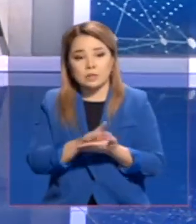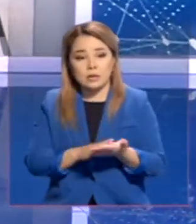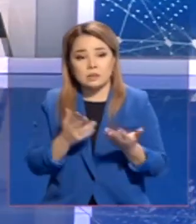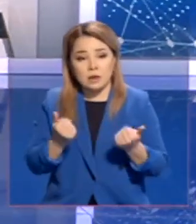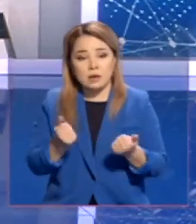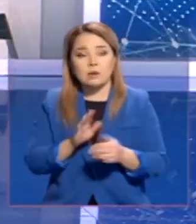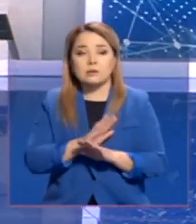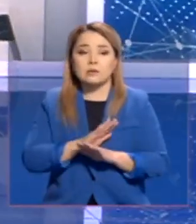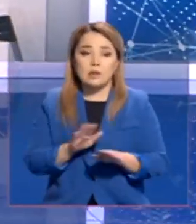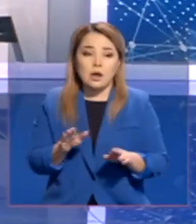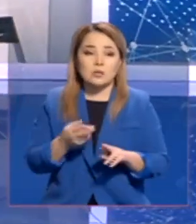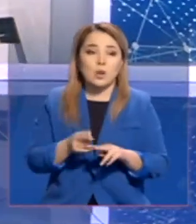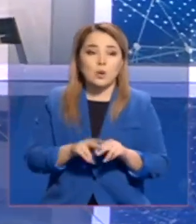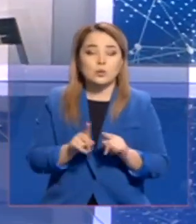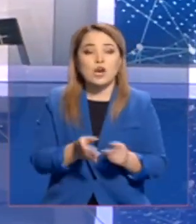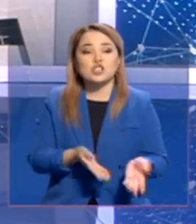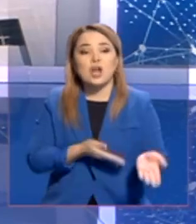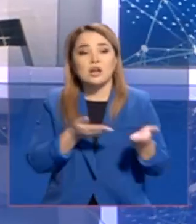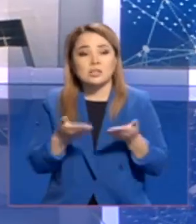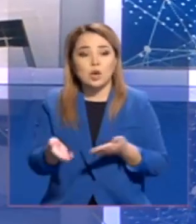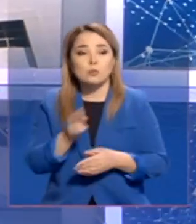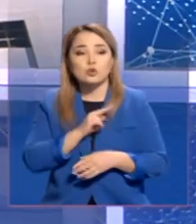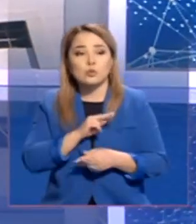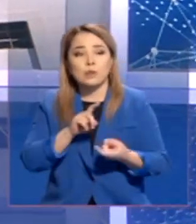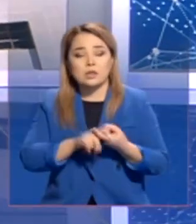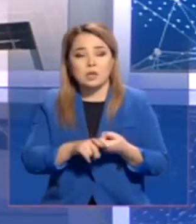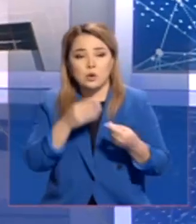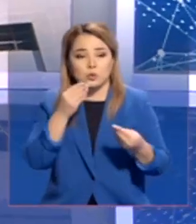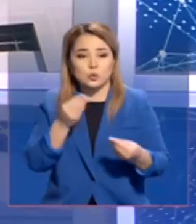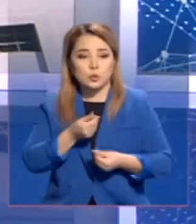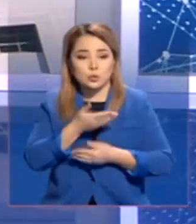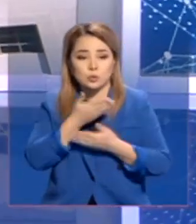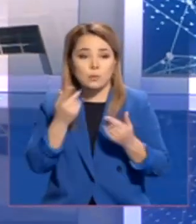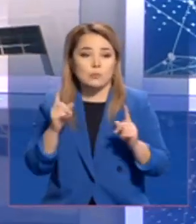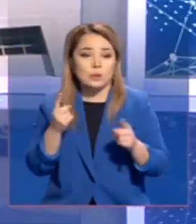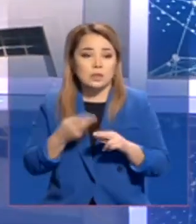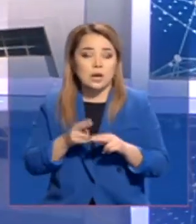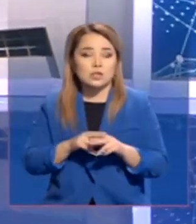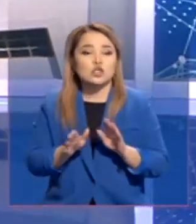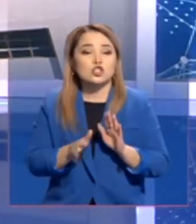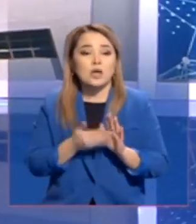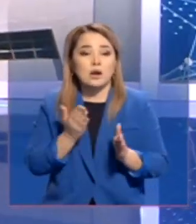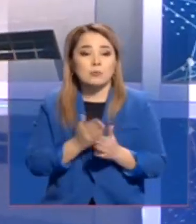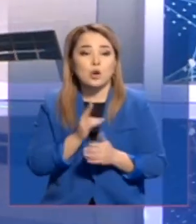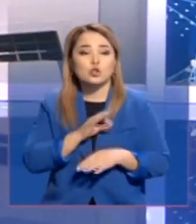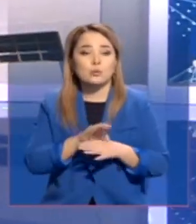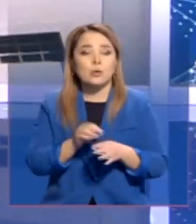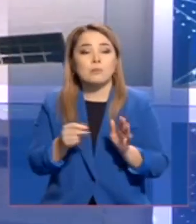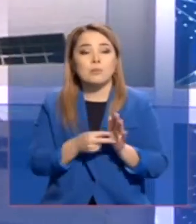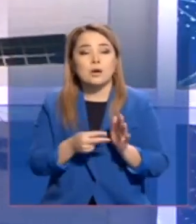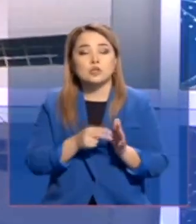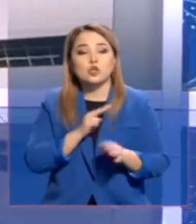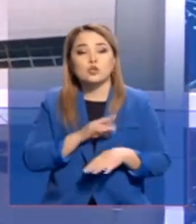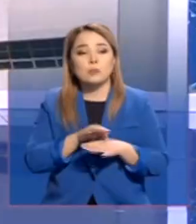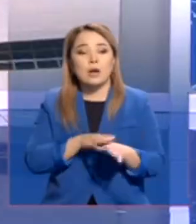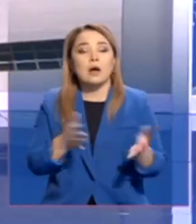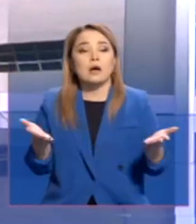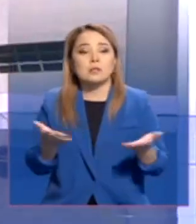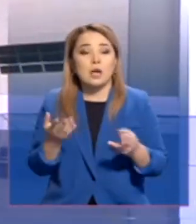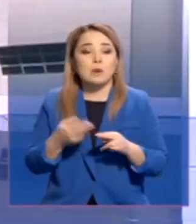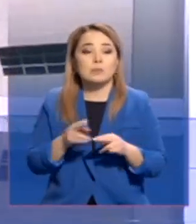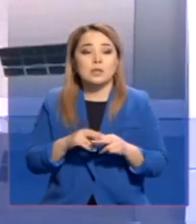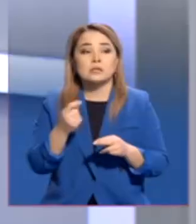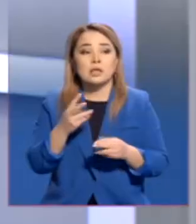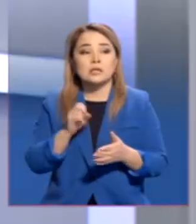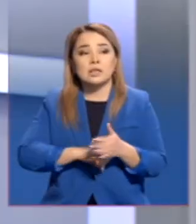Әлде мына шақырылымның жұмысына көңілі толмады ма? Жалпы осы шақырылымның жұмысын қалай бағалар едіңіз? Бұл жерде